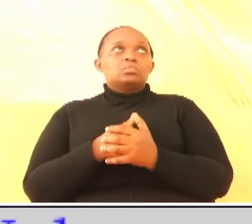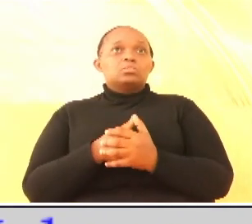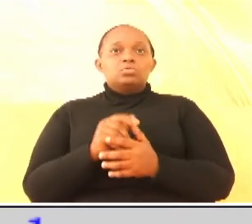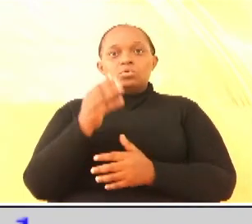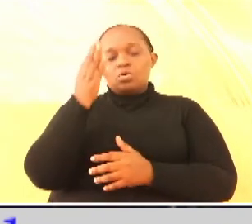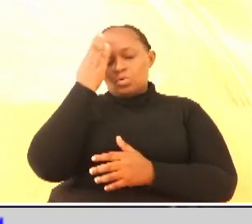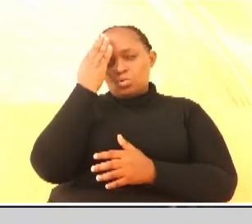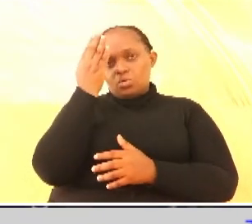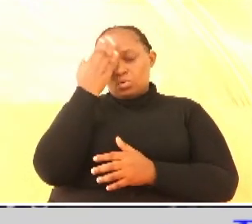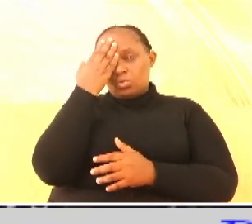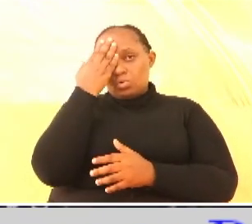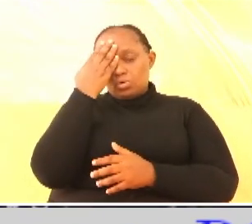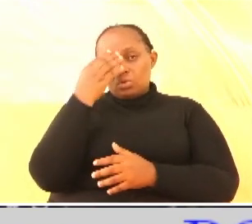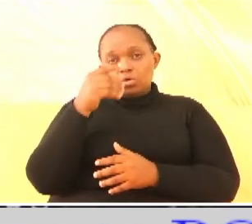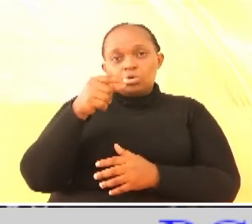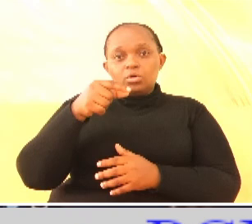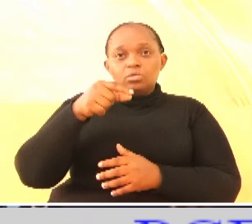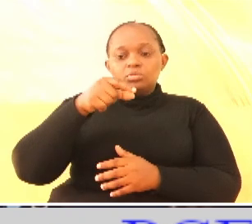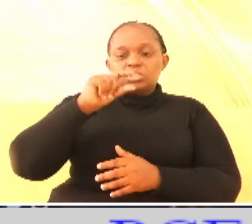bila doma.